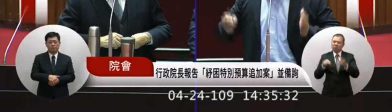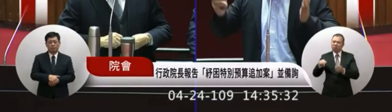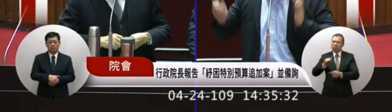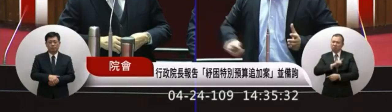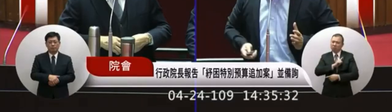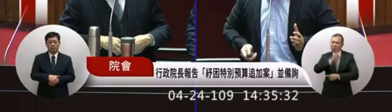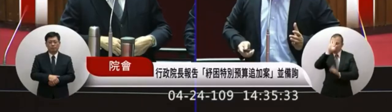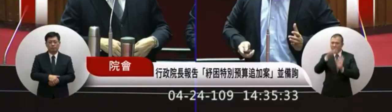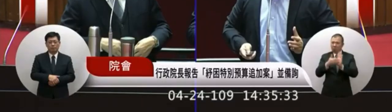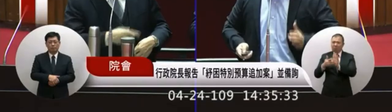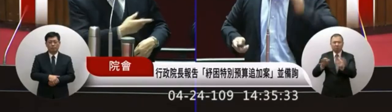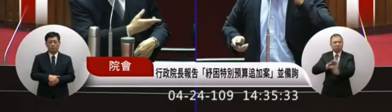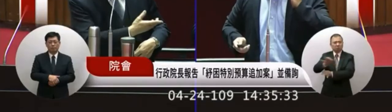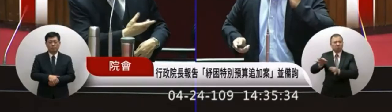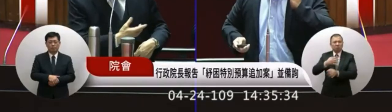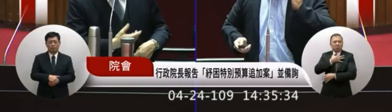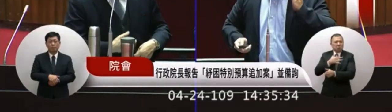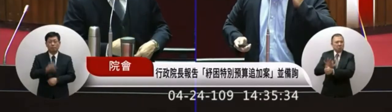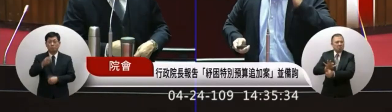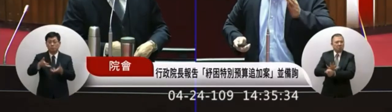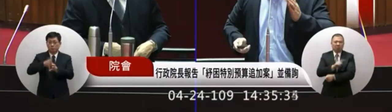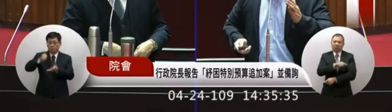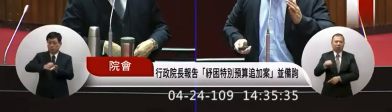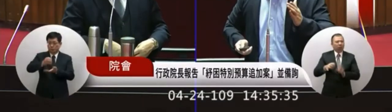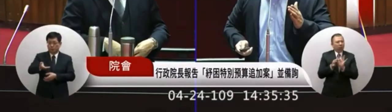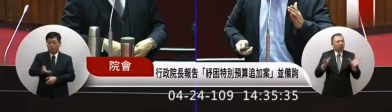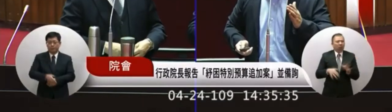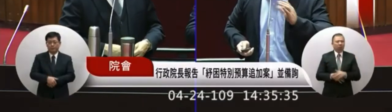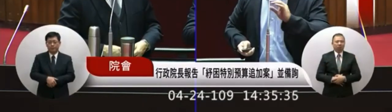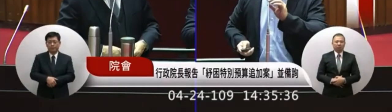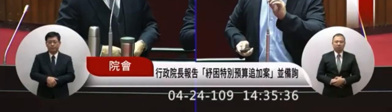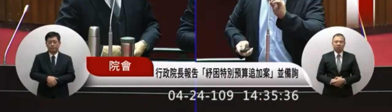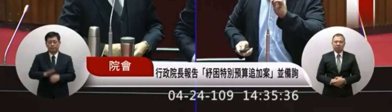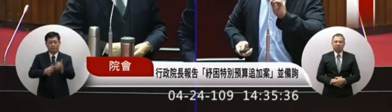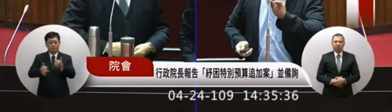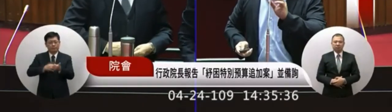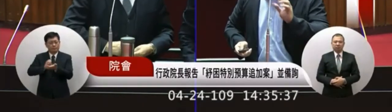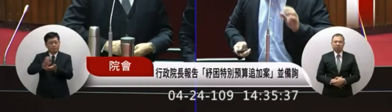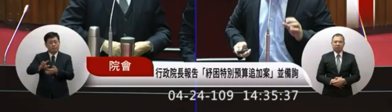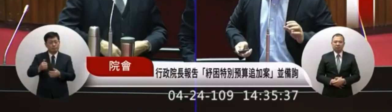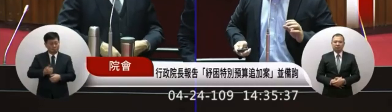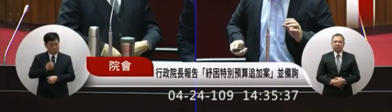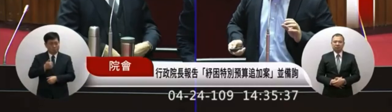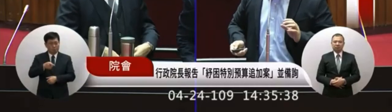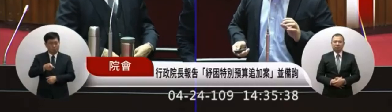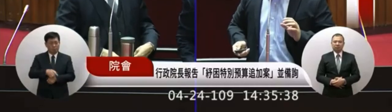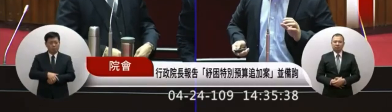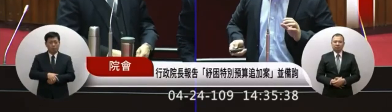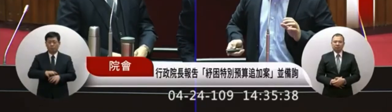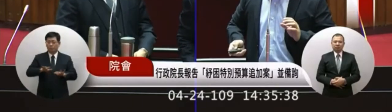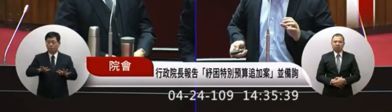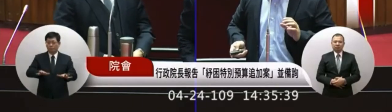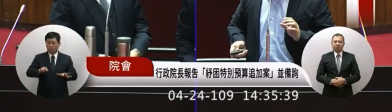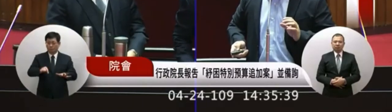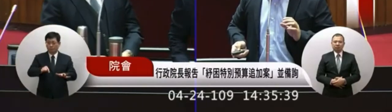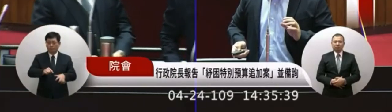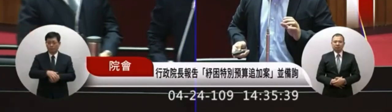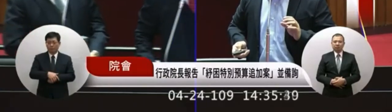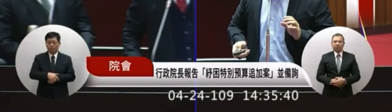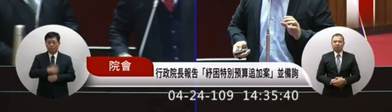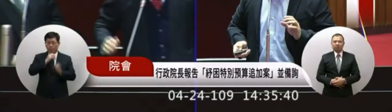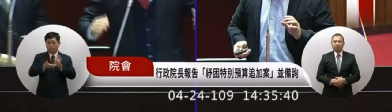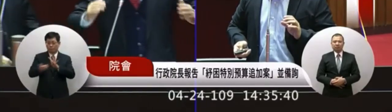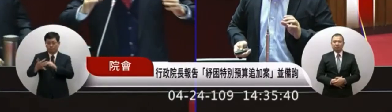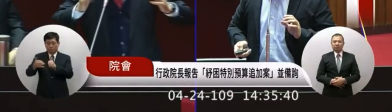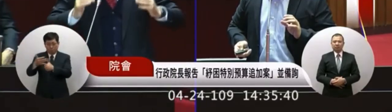振兴纾困这无关系。 好，所以部长给你报告吧。 我甲委员报告，其实吼。咱即届伫咧移